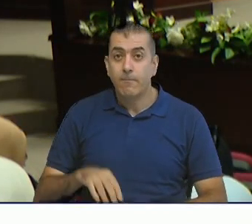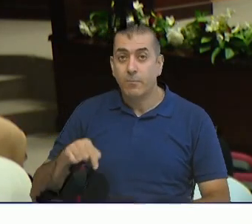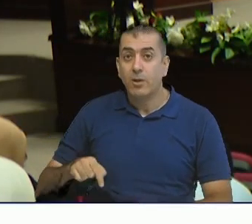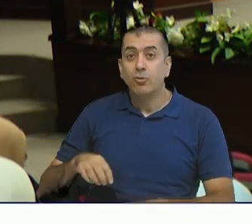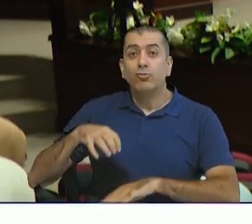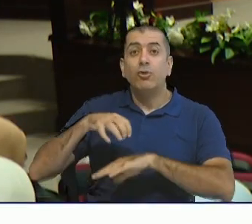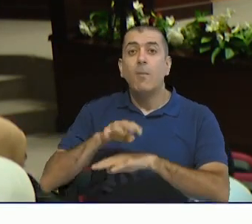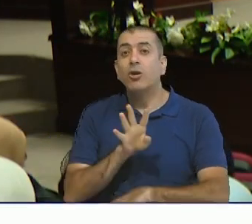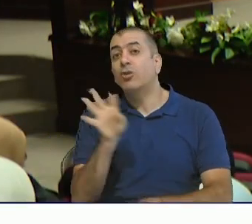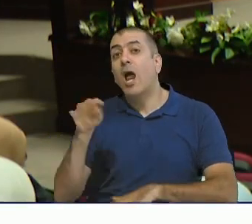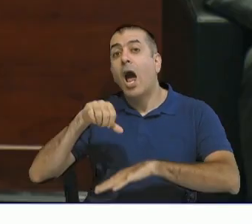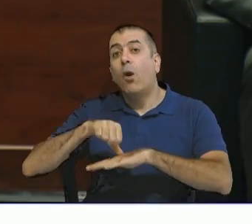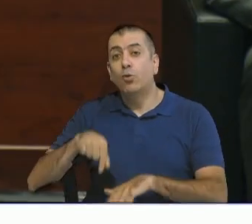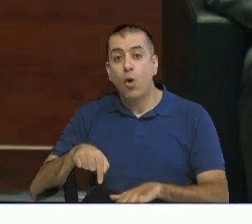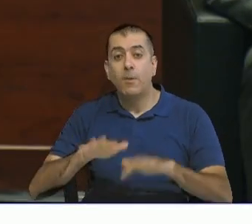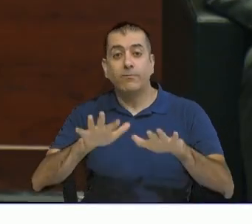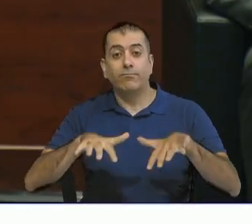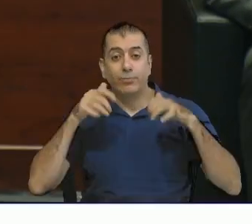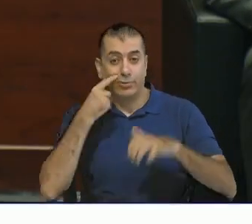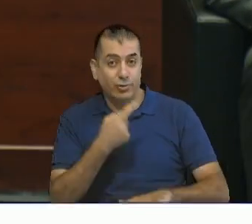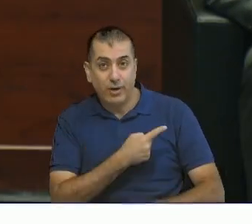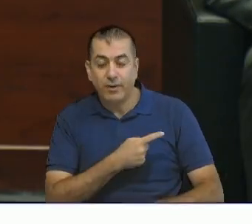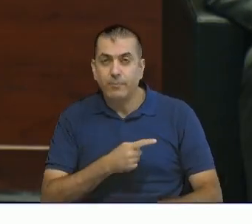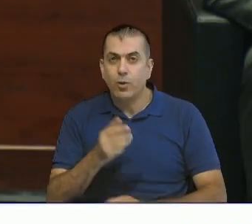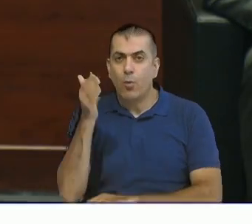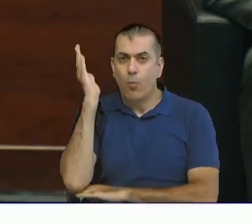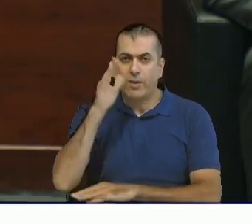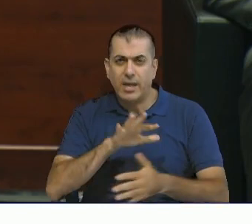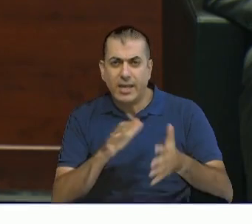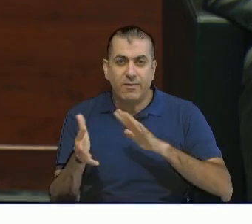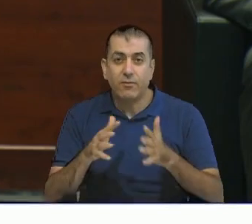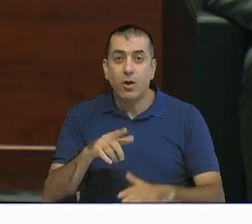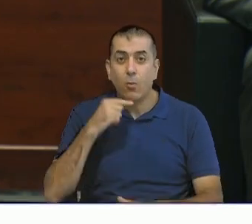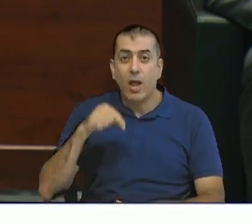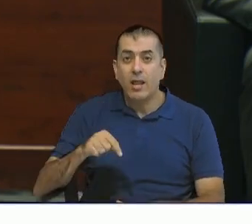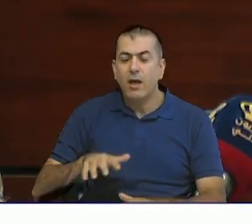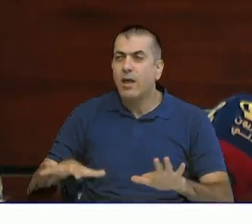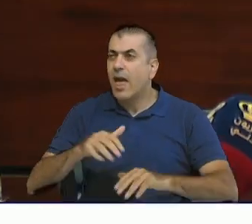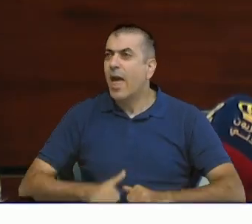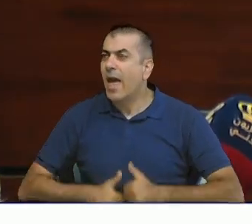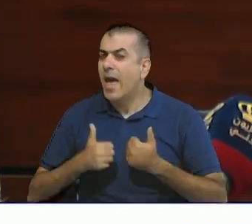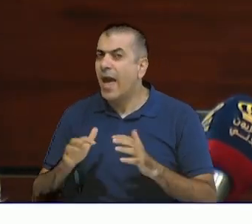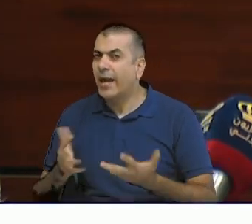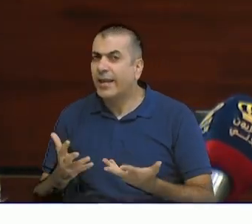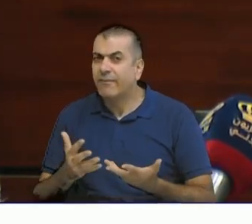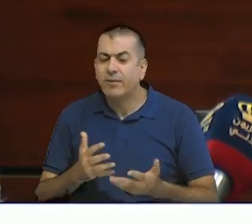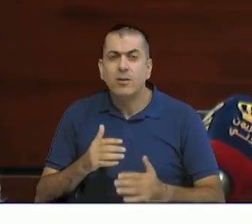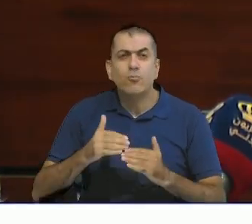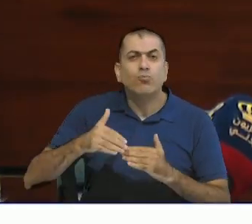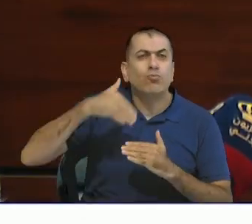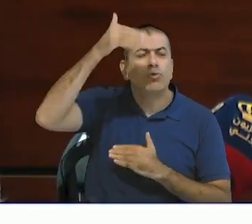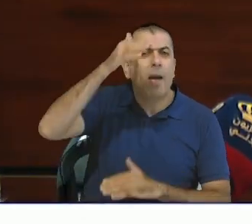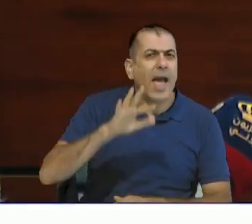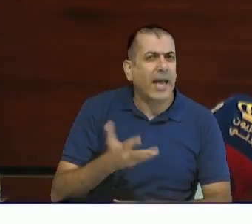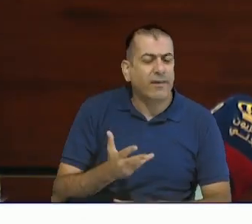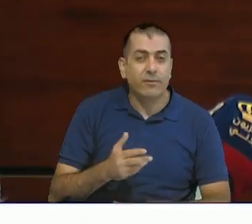جامعة الشرق الأوسط اليوم تحت عنوان المنظومة السياسية في الأردن بين الواقع والمأمول. وأشار المبيضين خلال